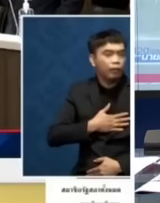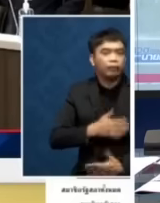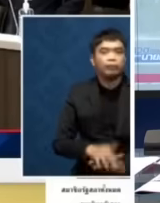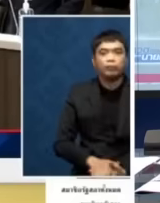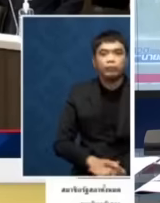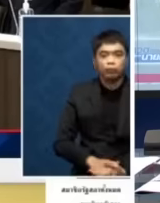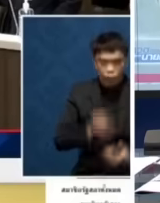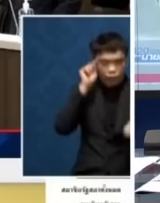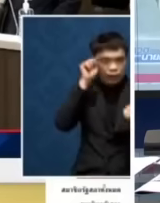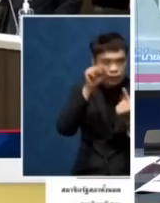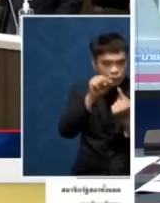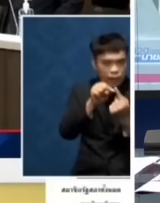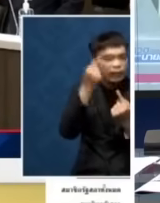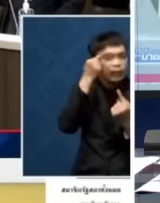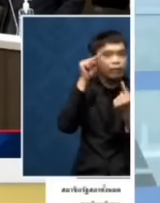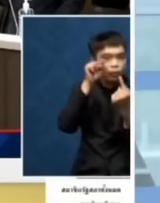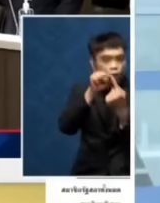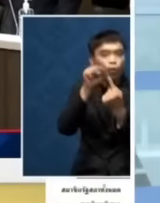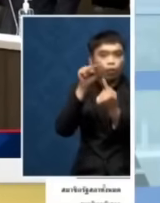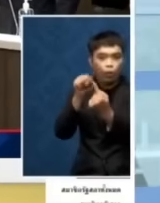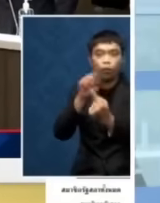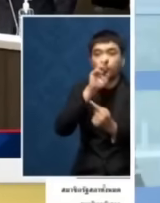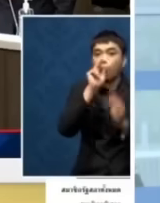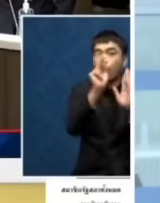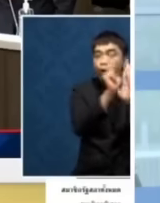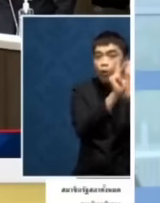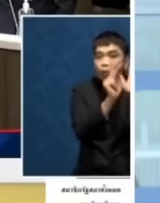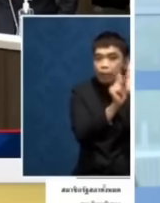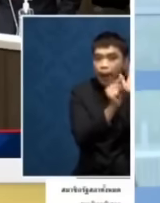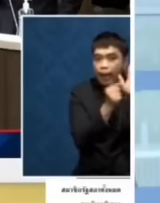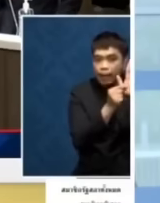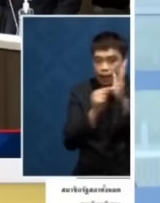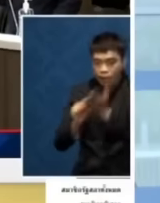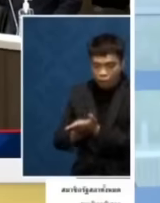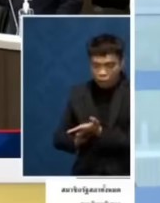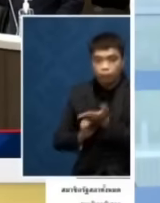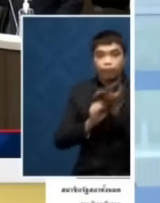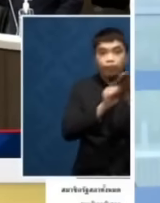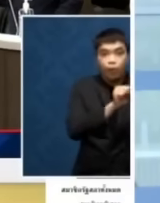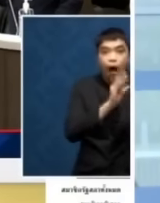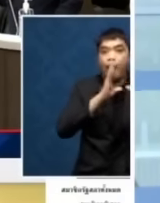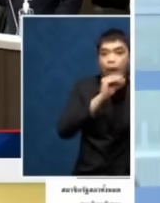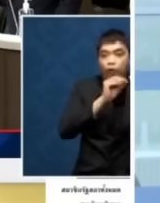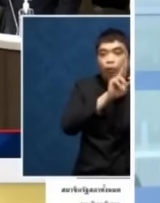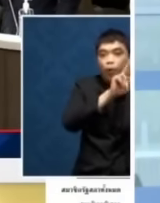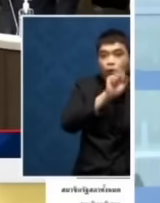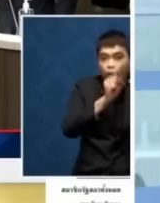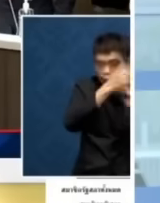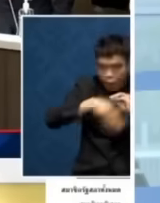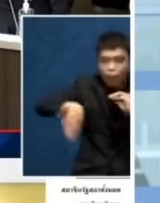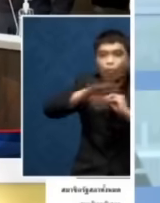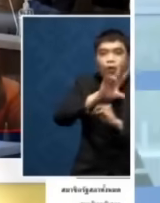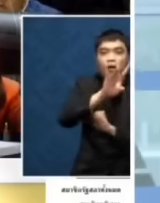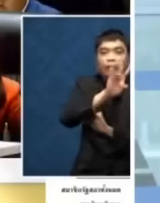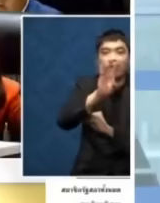แล้วหลังจากที่สสชัยชนะเดชเดโชจากพรรคประชาธิปัตย์อภิปรายจบไปก็คือประชาธิปัตย์ก็ชัดเจนนะครับก็มีการพูดกันม